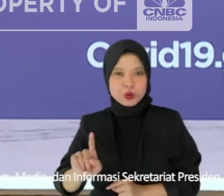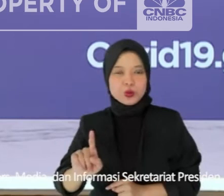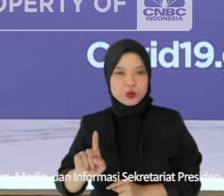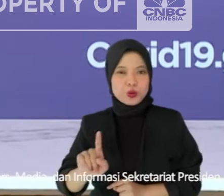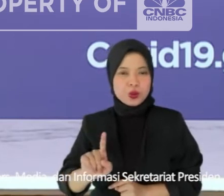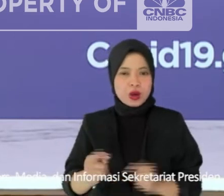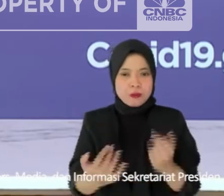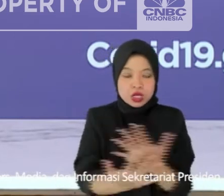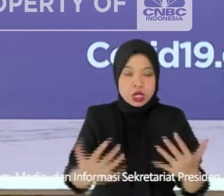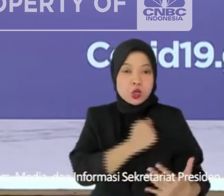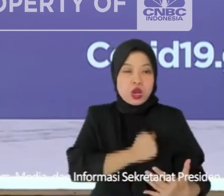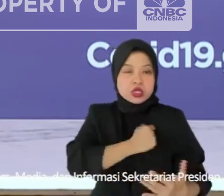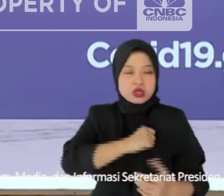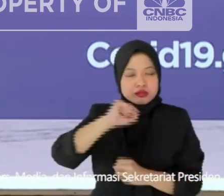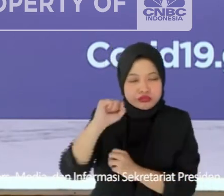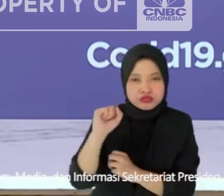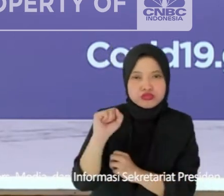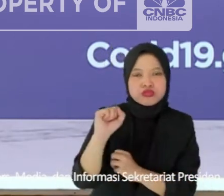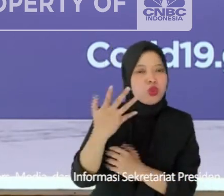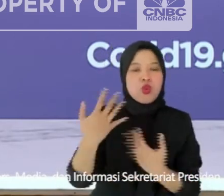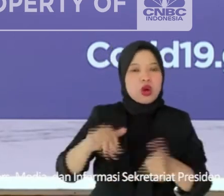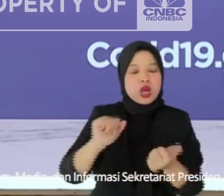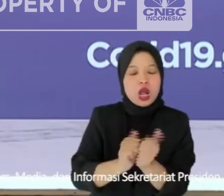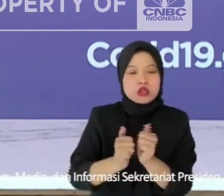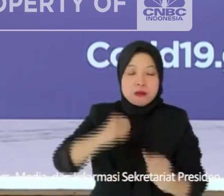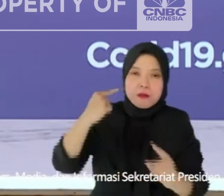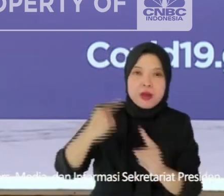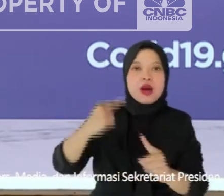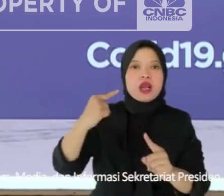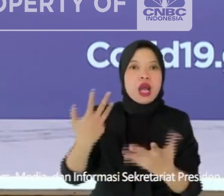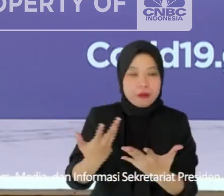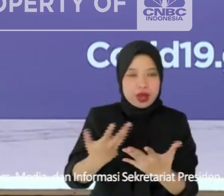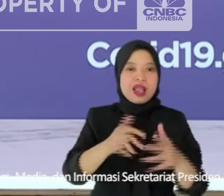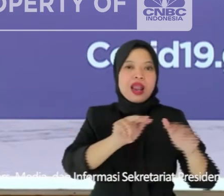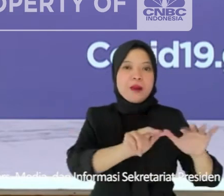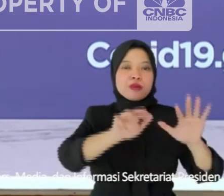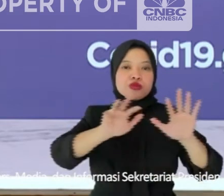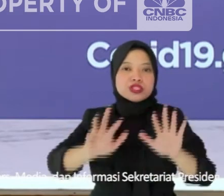bangsa Indonesia menghadapi Puncak kasus pertama yaitu